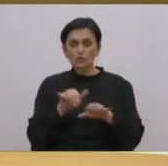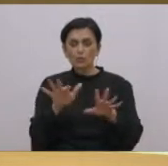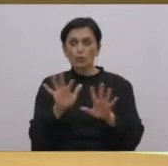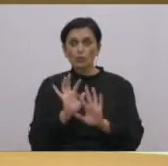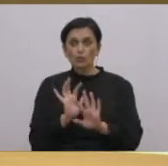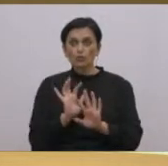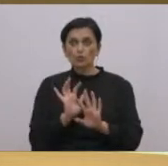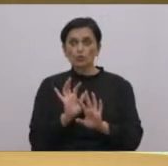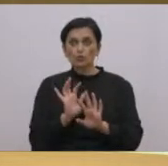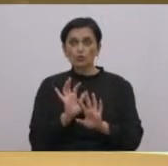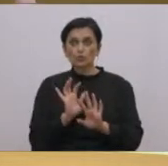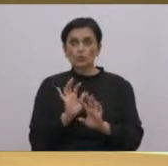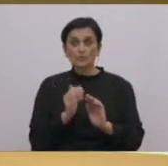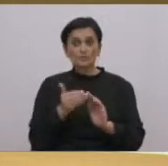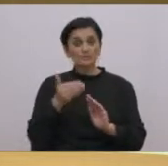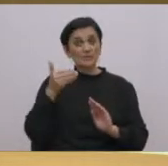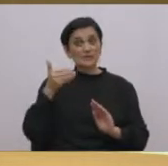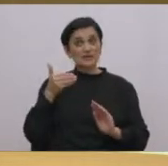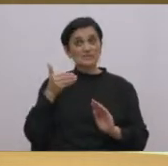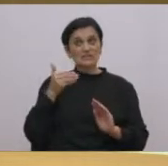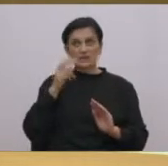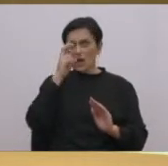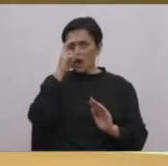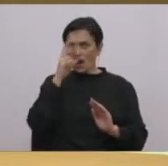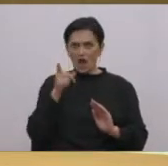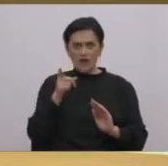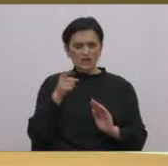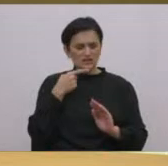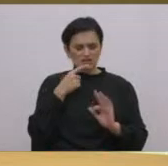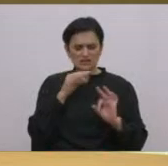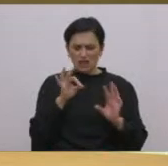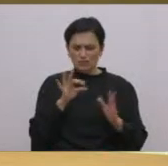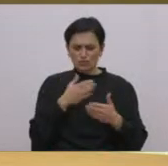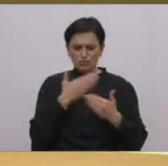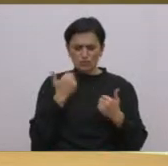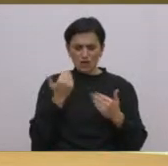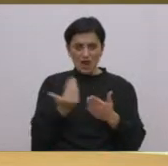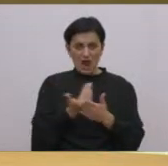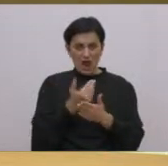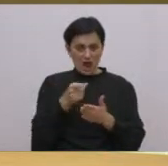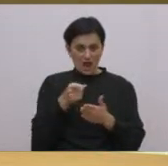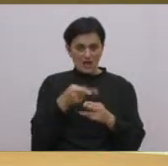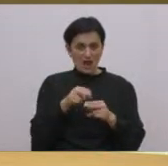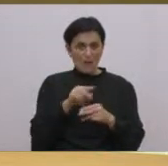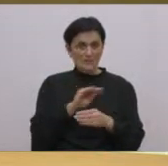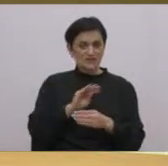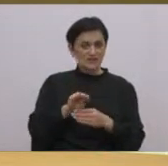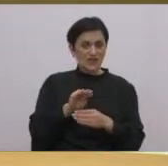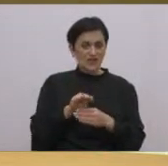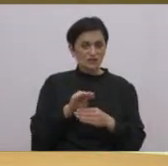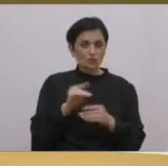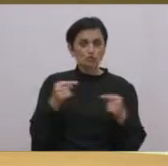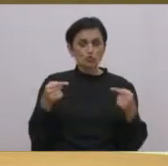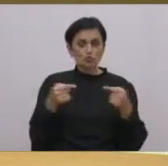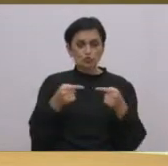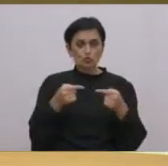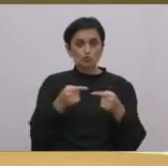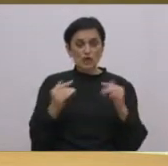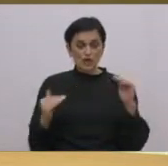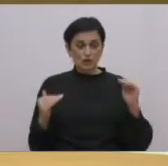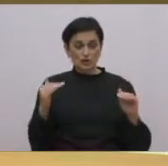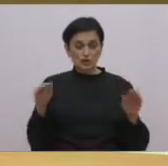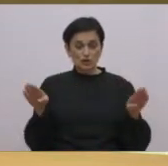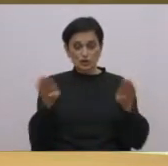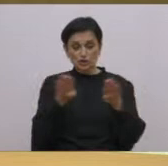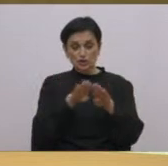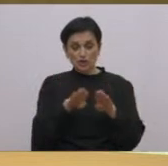უზრუნველყოფა. წინა ხელისუფლებას ნამდვილად არაფერი აქვს სათქმელი ახალ ხელისუფლებასთან ამ კუთხით სასაყვედურო და მე მინდა ზუსტად აი ეს შედარებები რომ